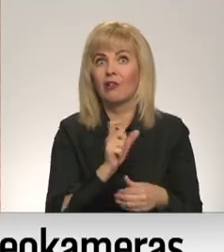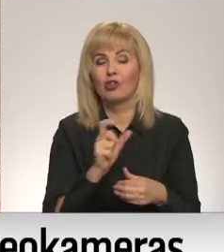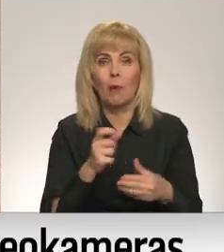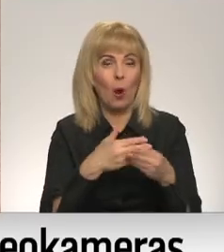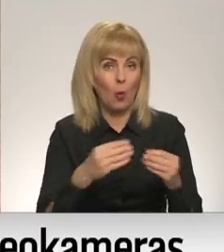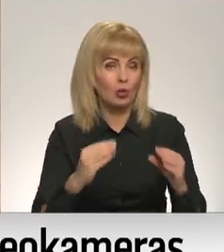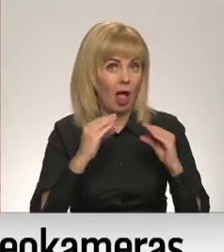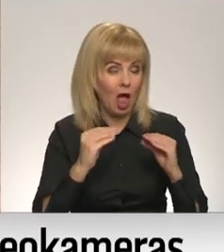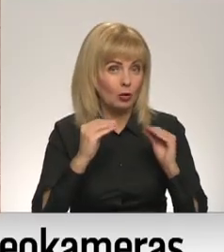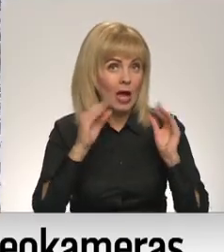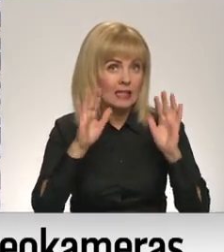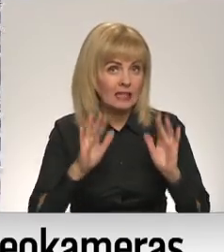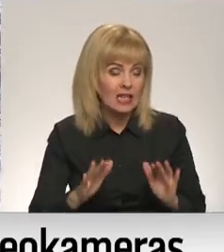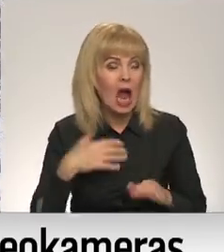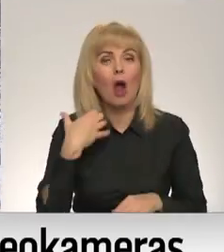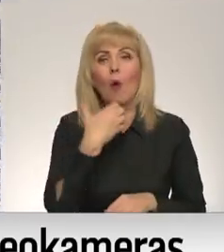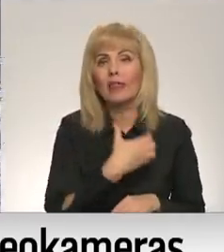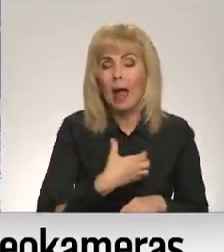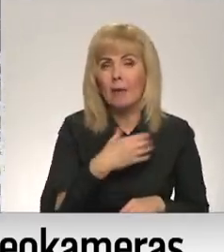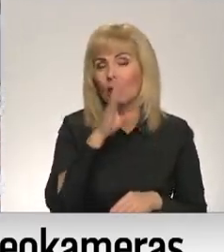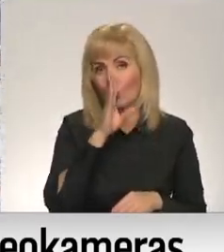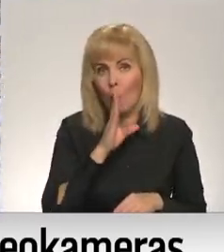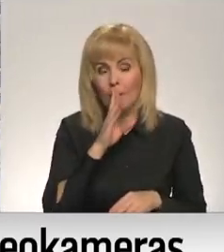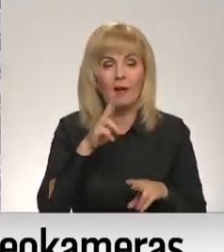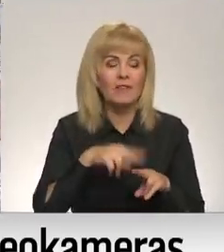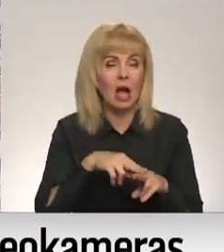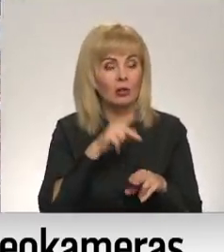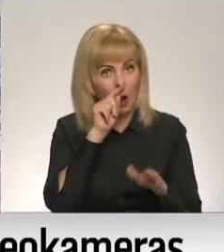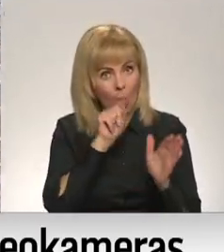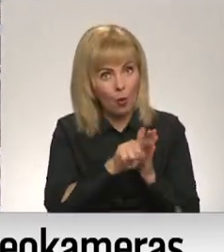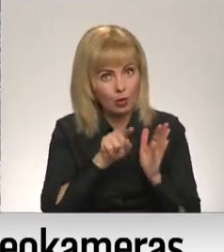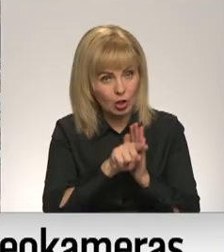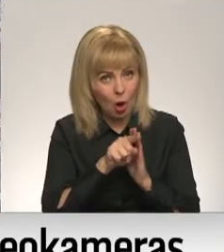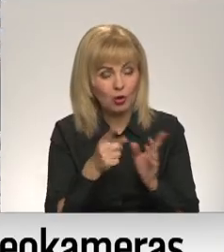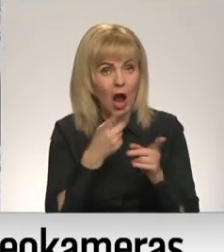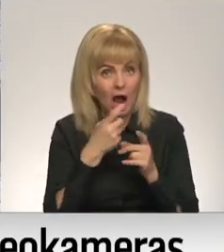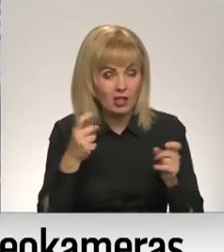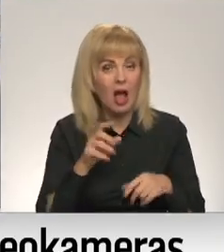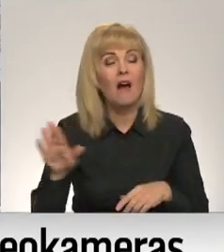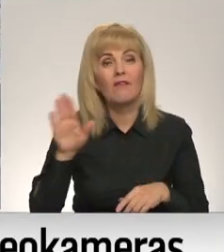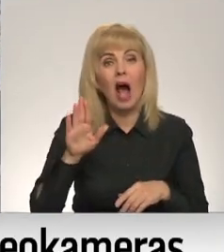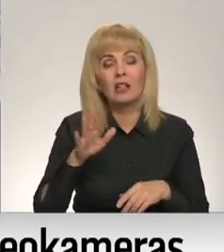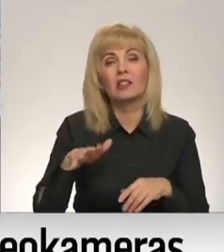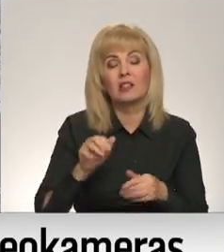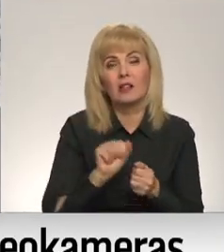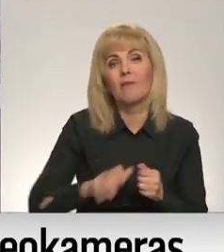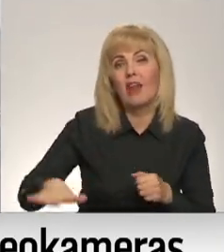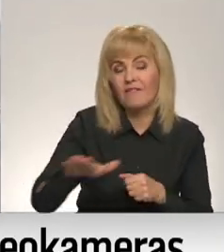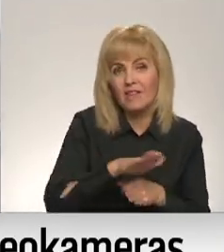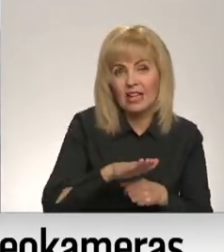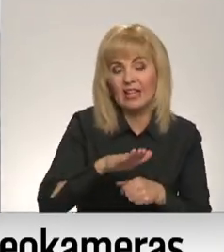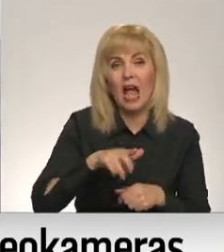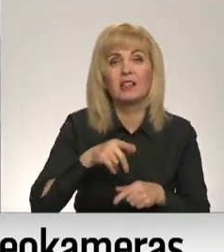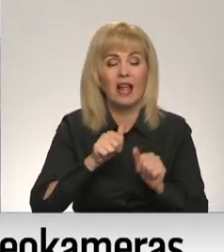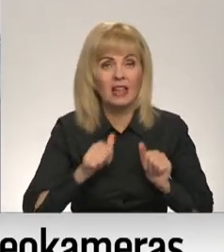kūstot ledumu un sniegam, nepieciešama nopietnāka vietas uzraudzība atzīst arī Valsts vides dienestā. Lai gan kompensācija par